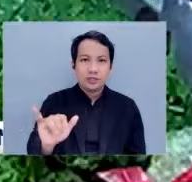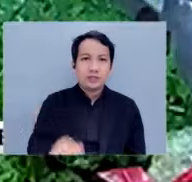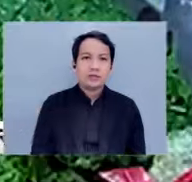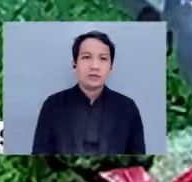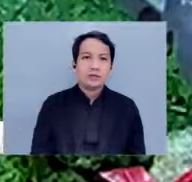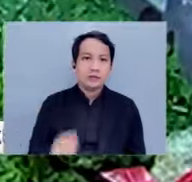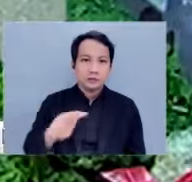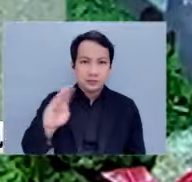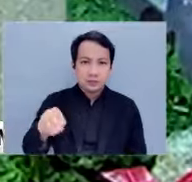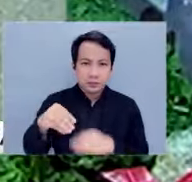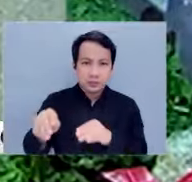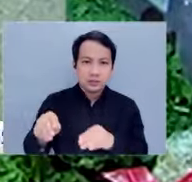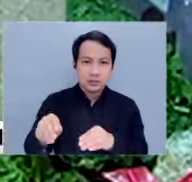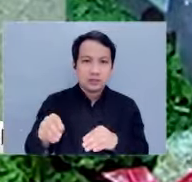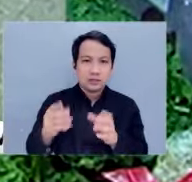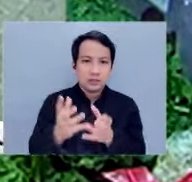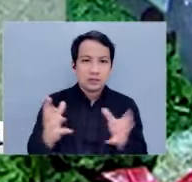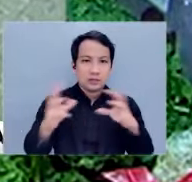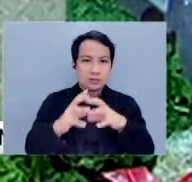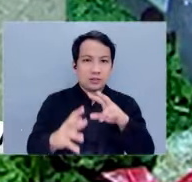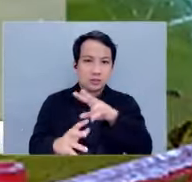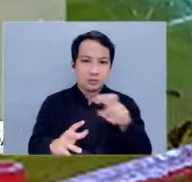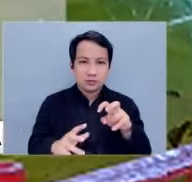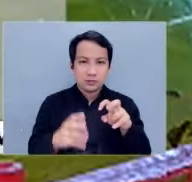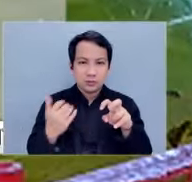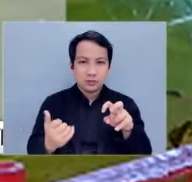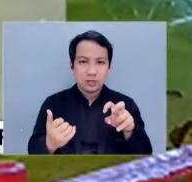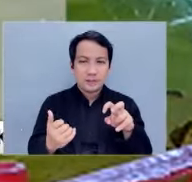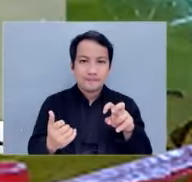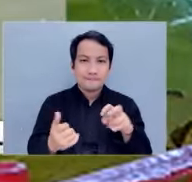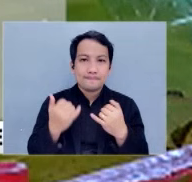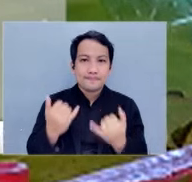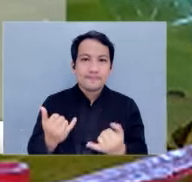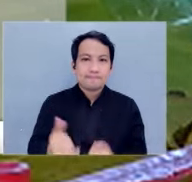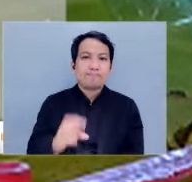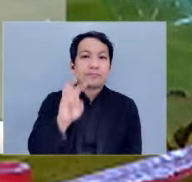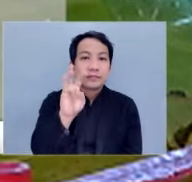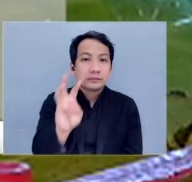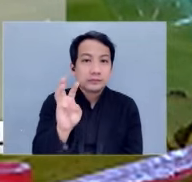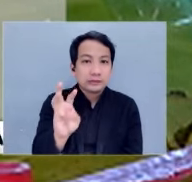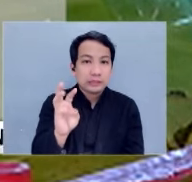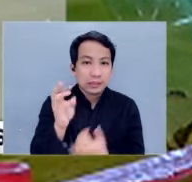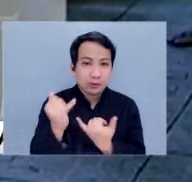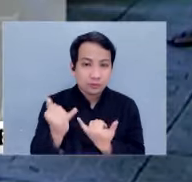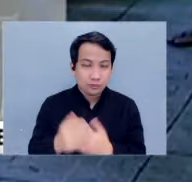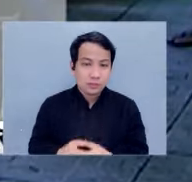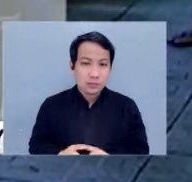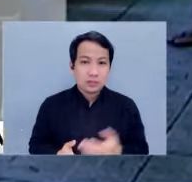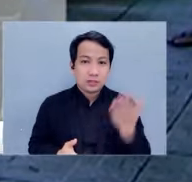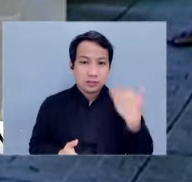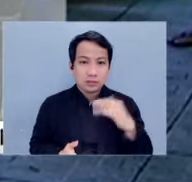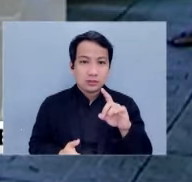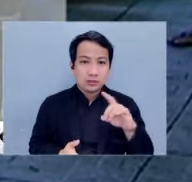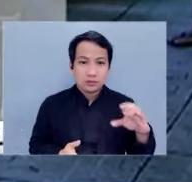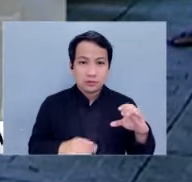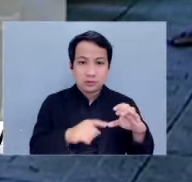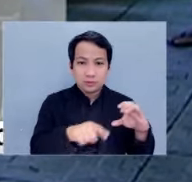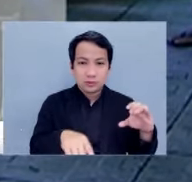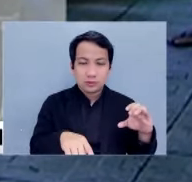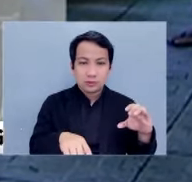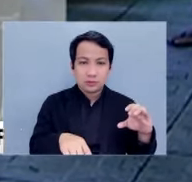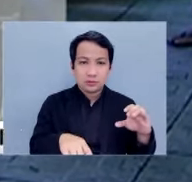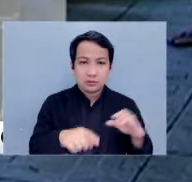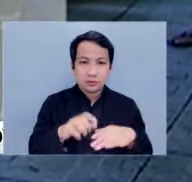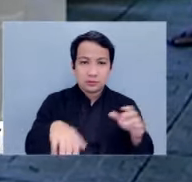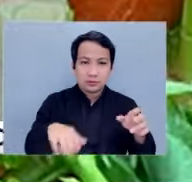Ang repolyo na dating 200 pesos kada kilo ang presyo, 60 pesos na lang ngayon. Ang dating 100 piso kada kilo ng pechay Bagyo,